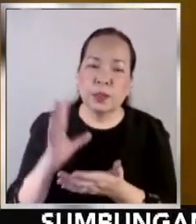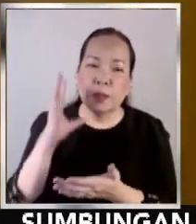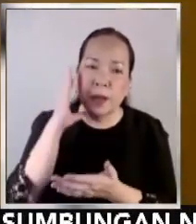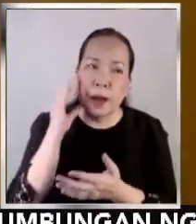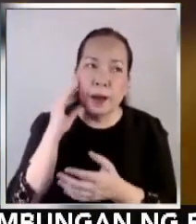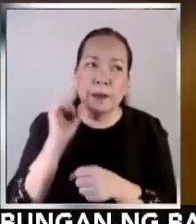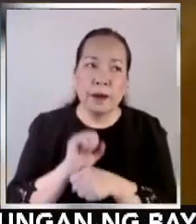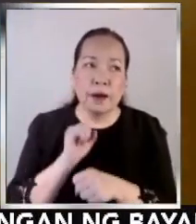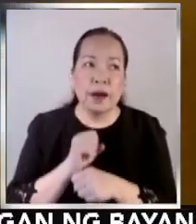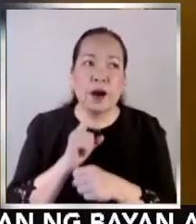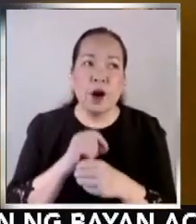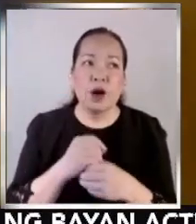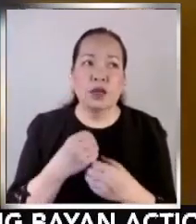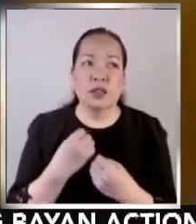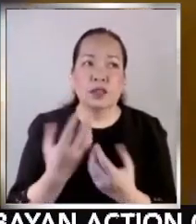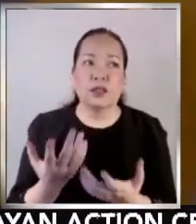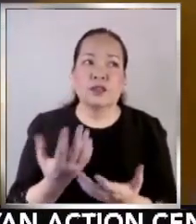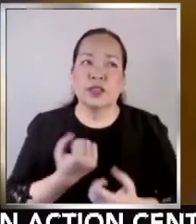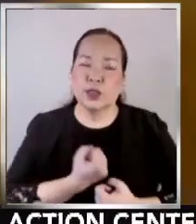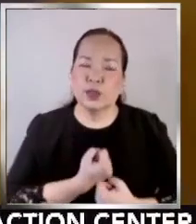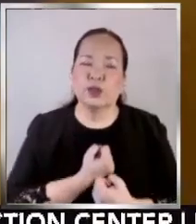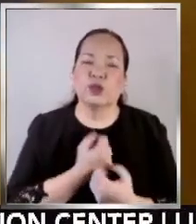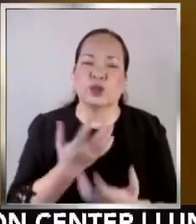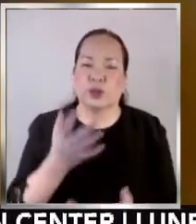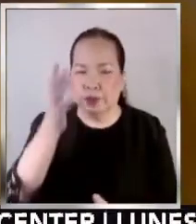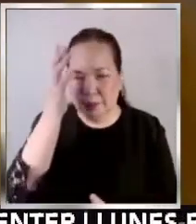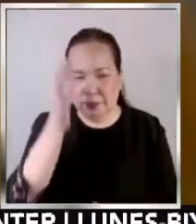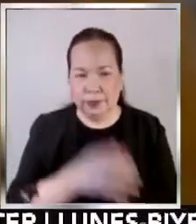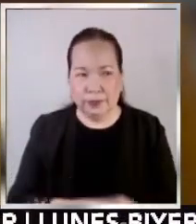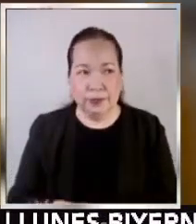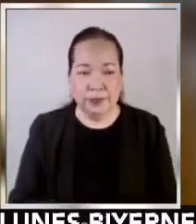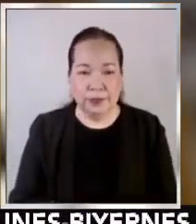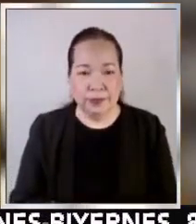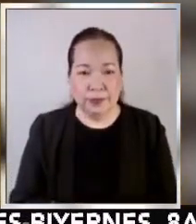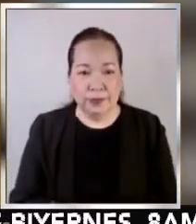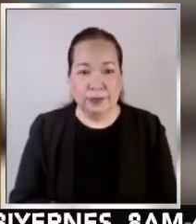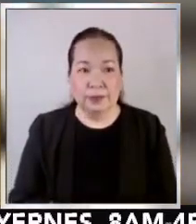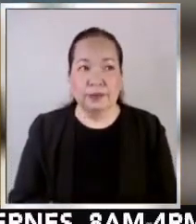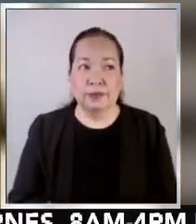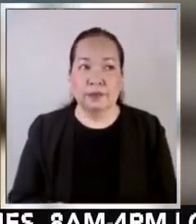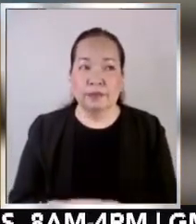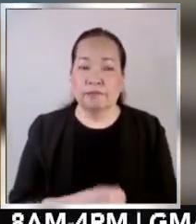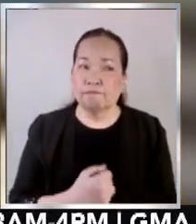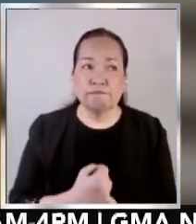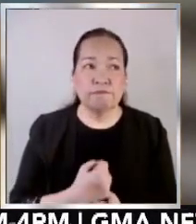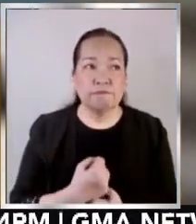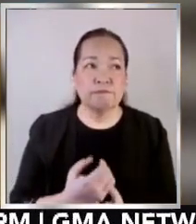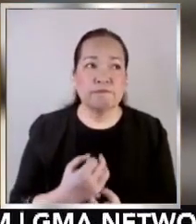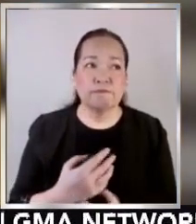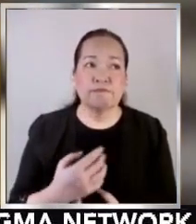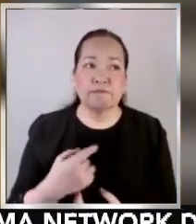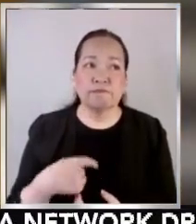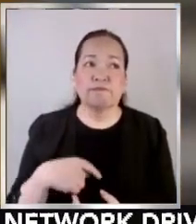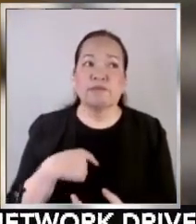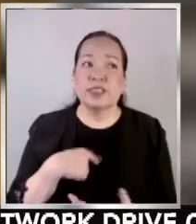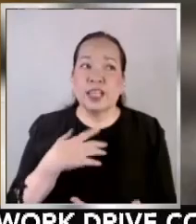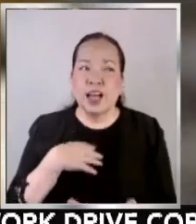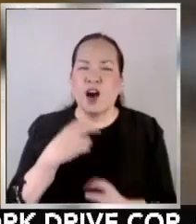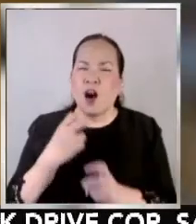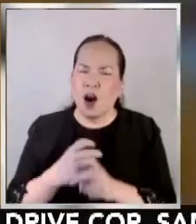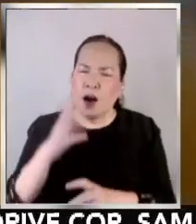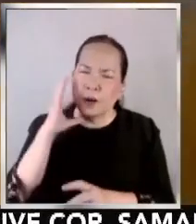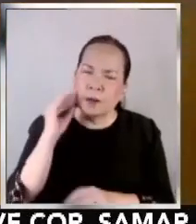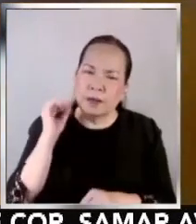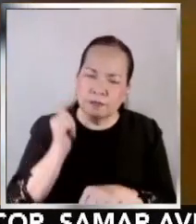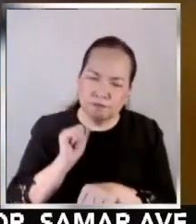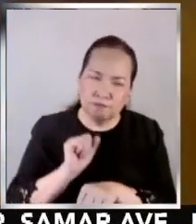kanyang ama. Sa panghirap na pag-aaralan, di lamang sa baon, aking kinabis na ang lahat ng tiis,